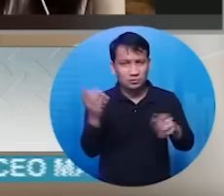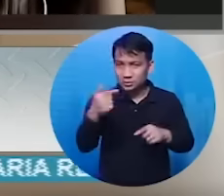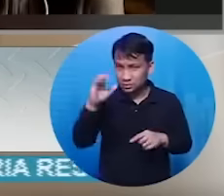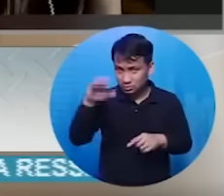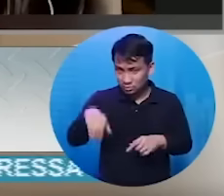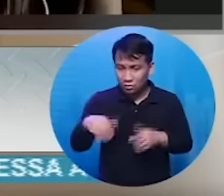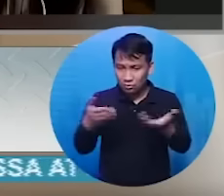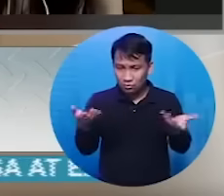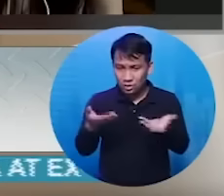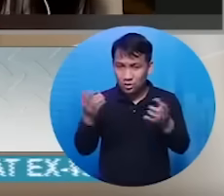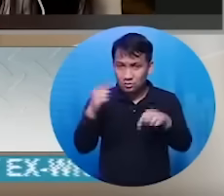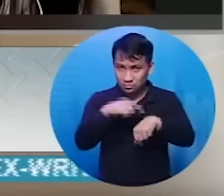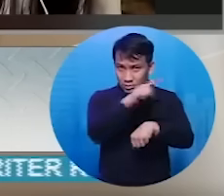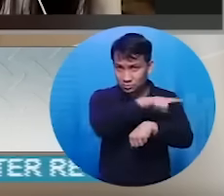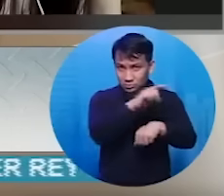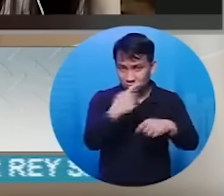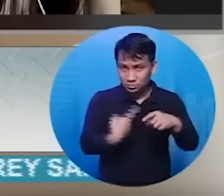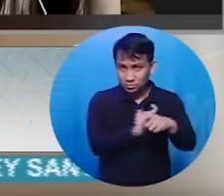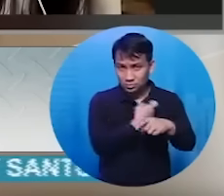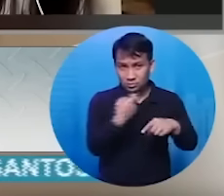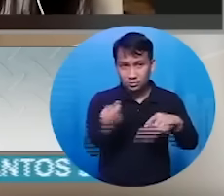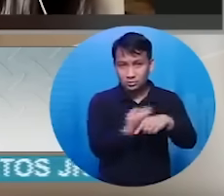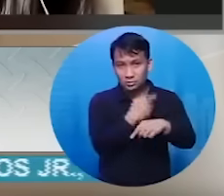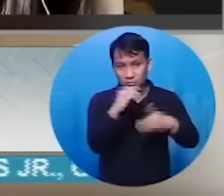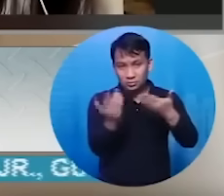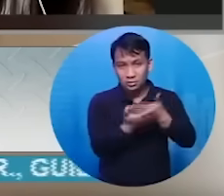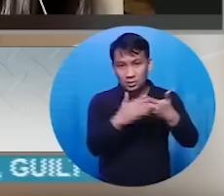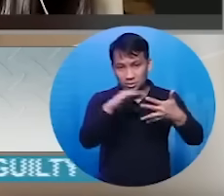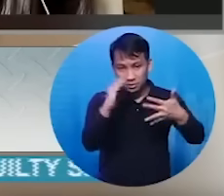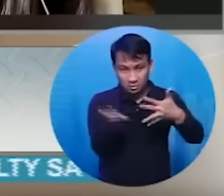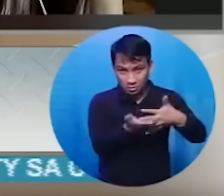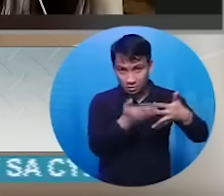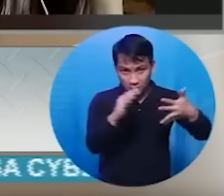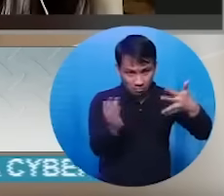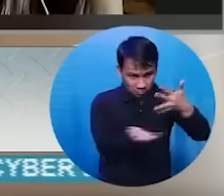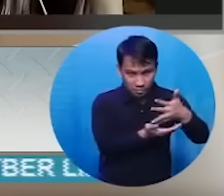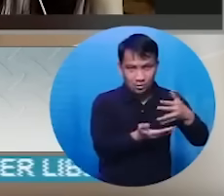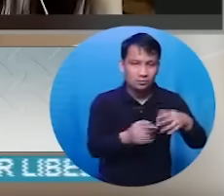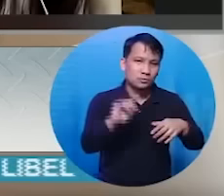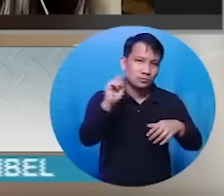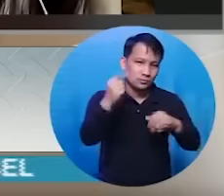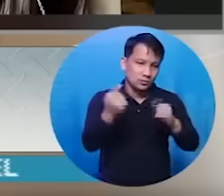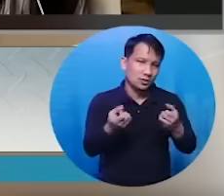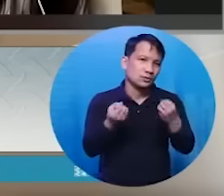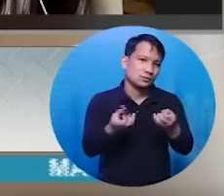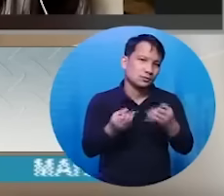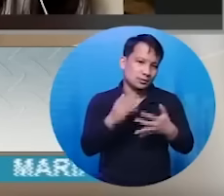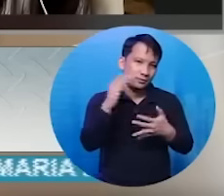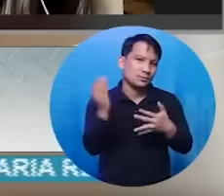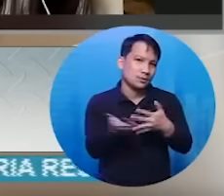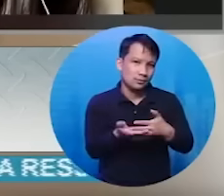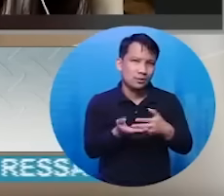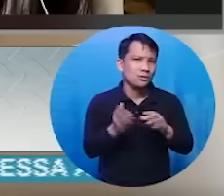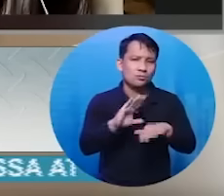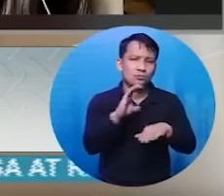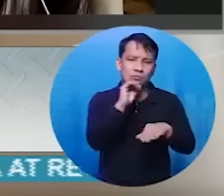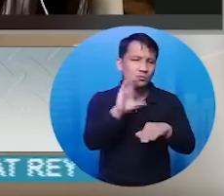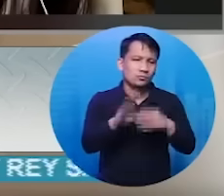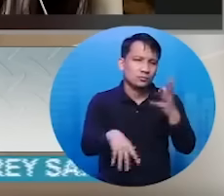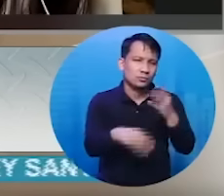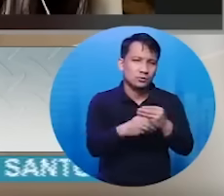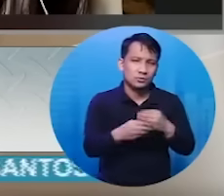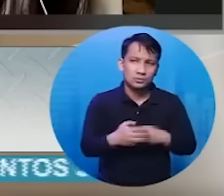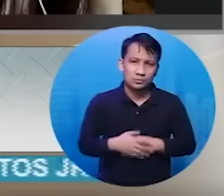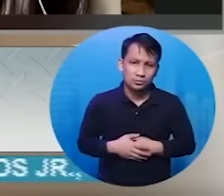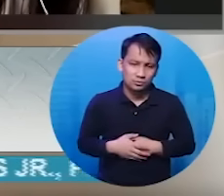GCQ ngayon. Pero sa oras na nanakit ka ulit, patong-patong ng kaso mo, bawat pananakit, one count yan. Sa ngayon, marami ng counts. Huwag mo nang dagdagan pa. Ano